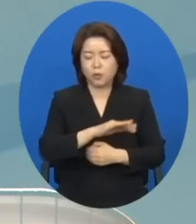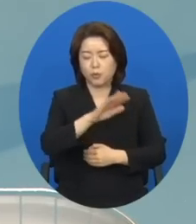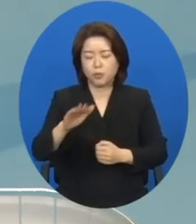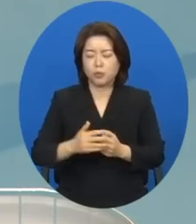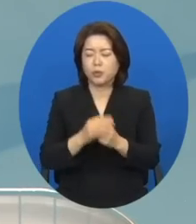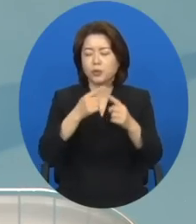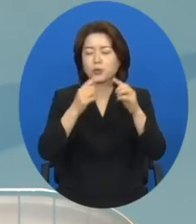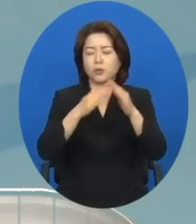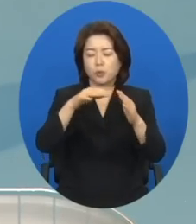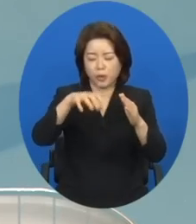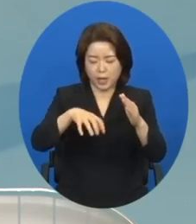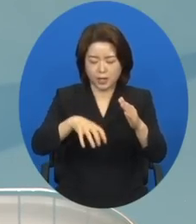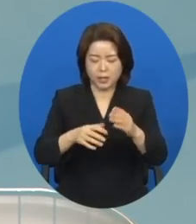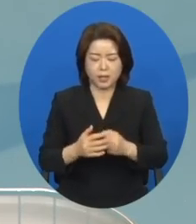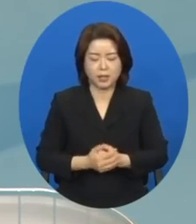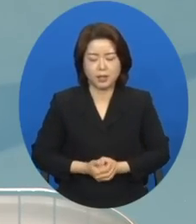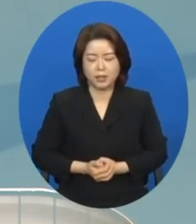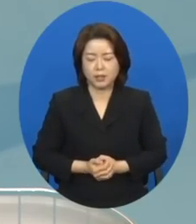안에도